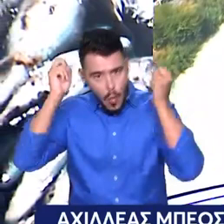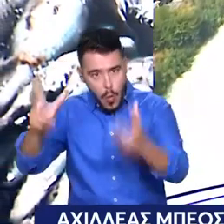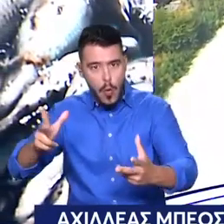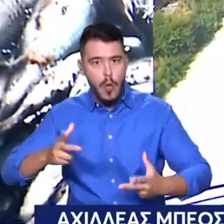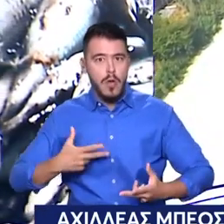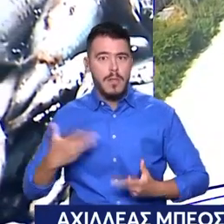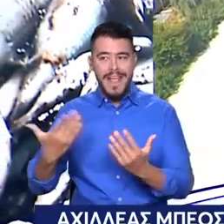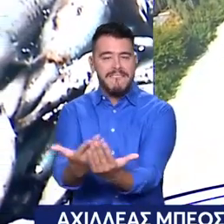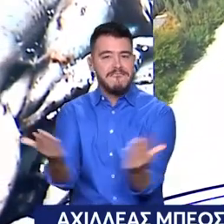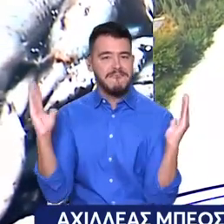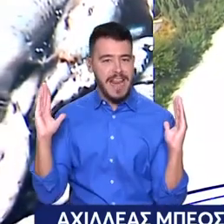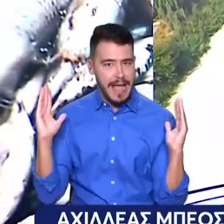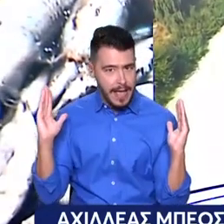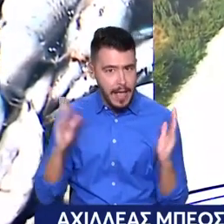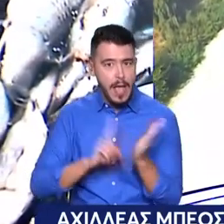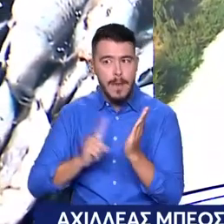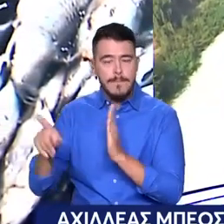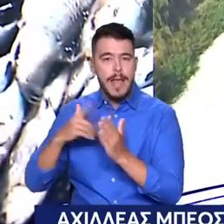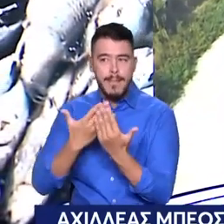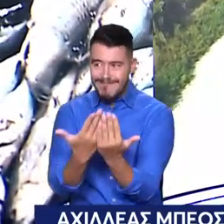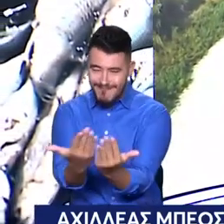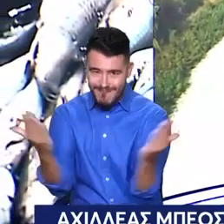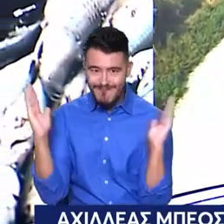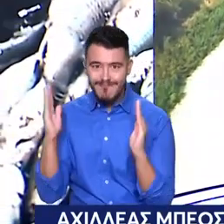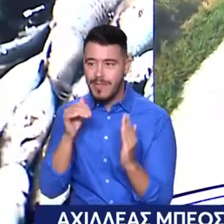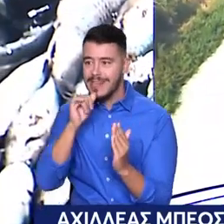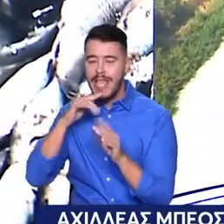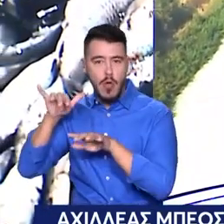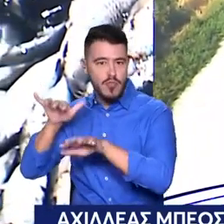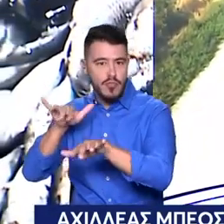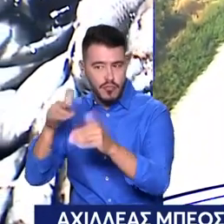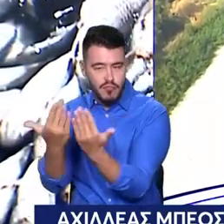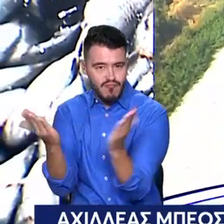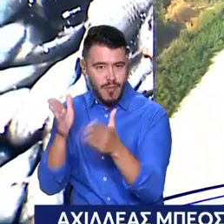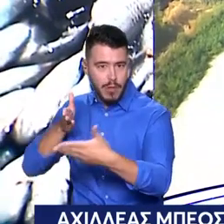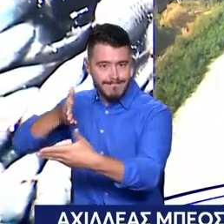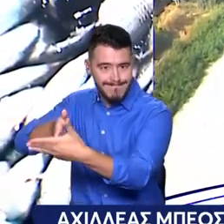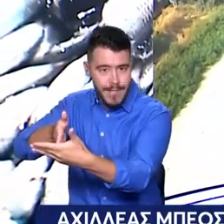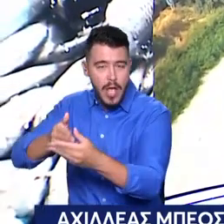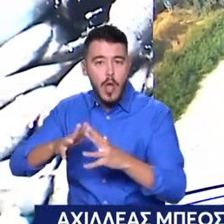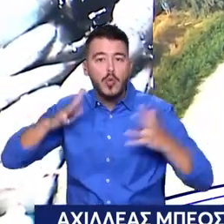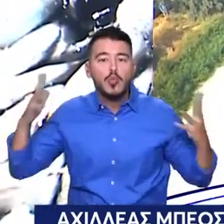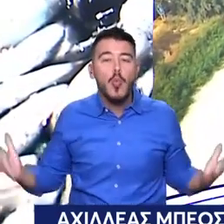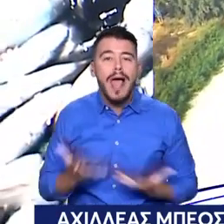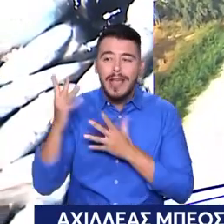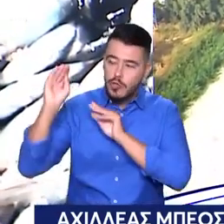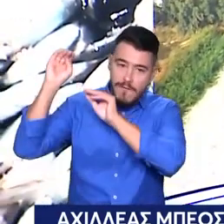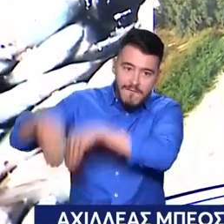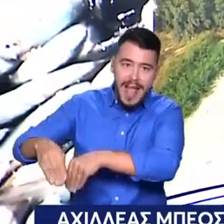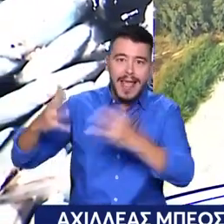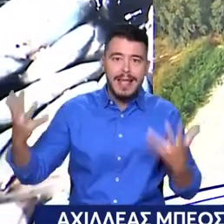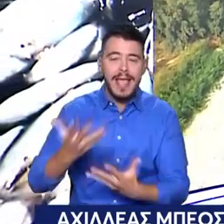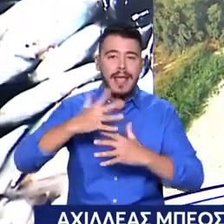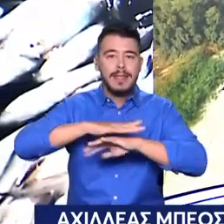το θυρόφραγμα που μολύνει τον παγασιντικό χρόνια. Γιατί δεν βάζετε δύο πλέγματα, δύο